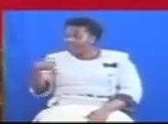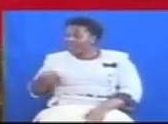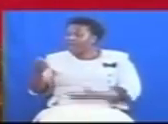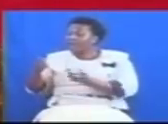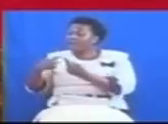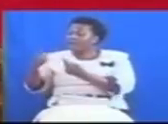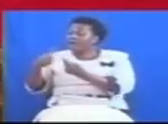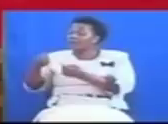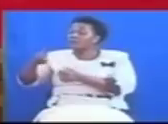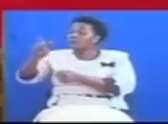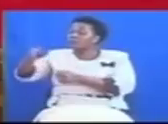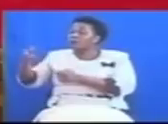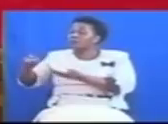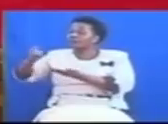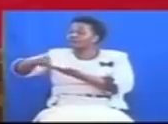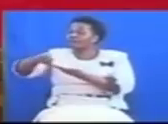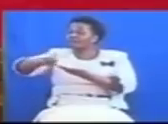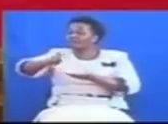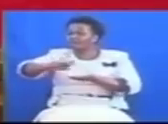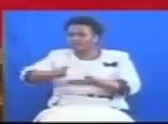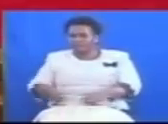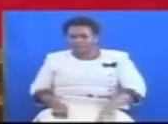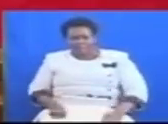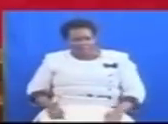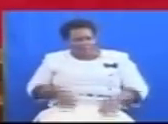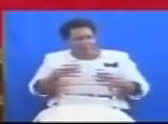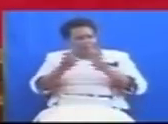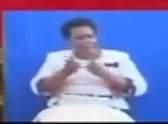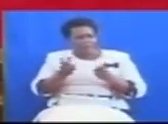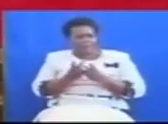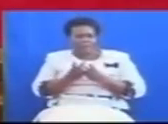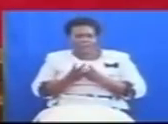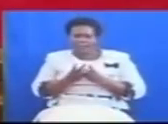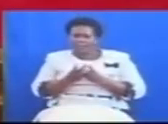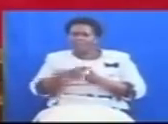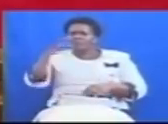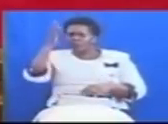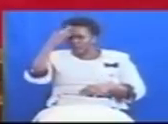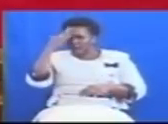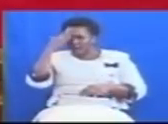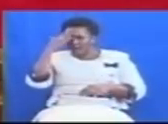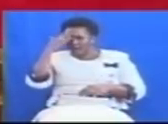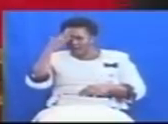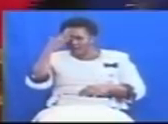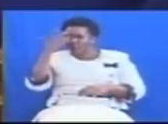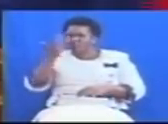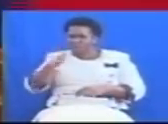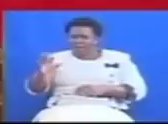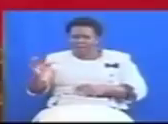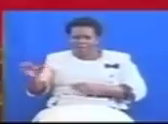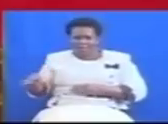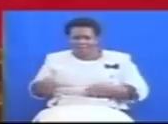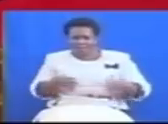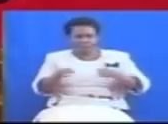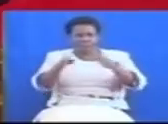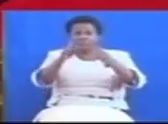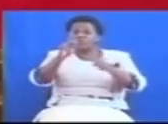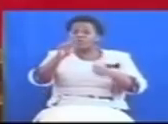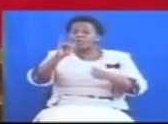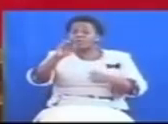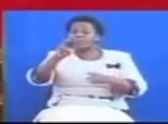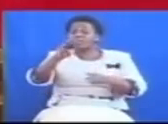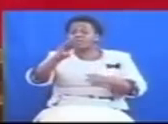tunaona kabisa tukiyatoa maji mto Kiwira na kuyaleta tutakuwa tumetatua kabisa tatizo la maji. Lakini nataka nimhakikishie utekelezaji wa miradi ya